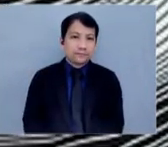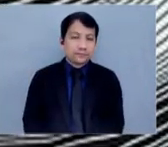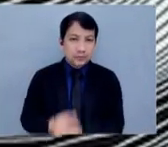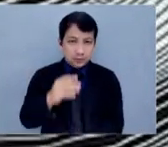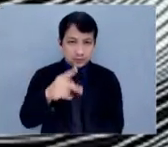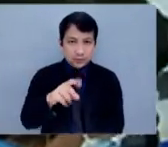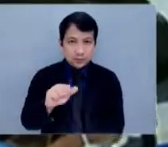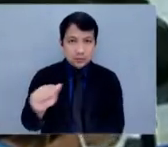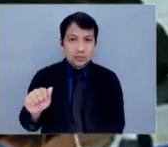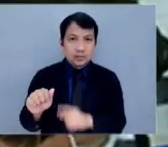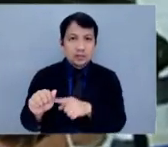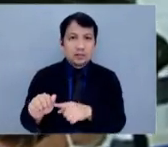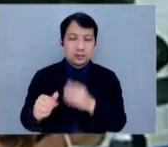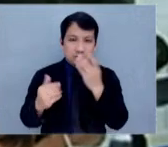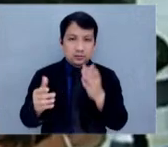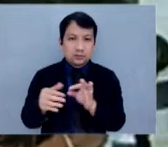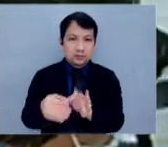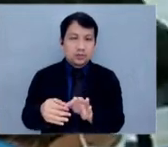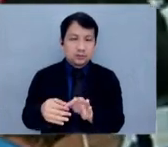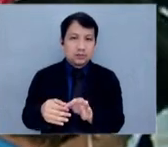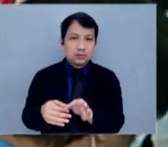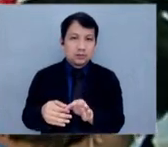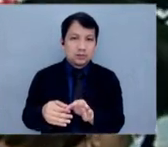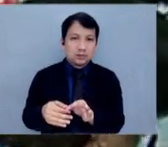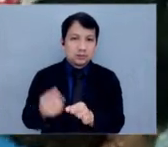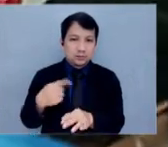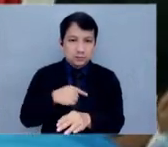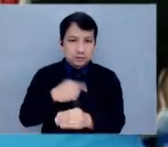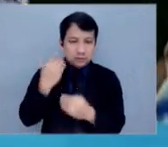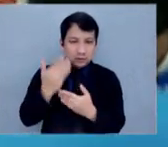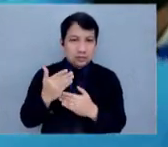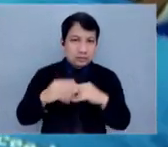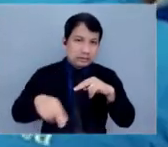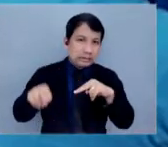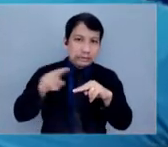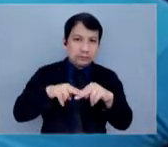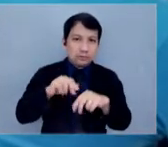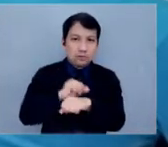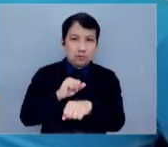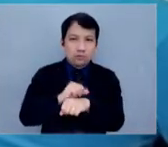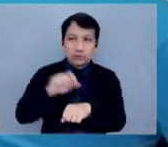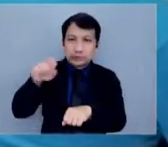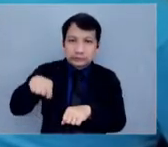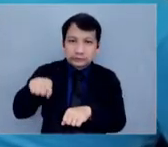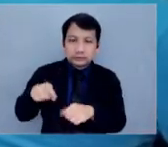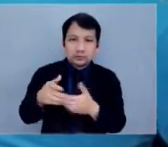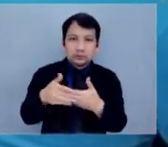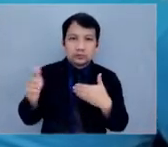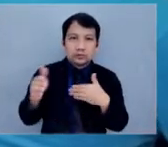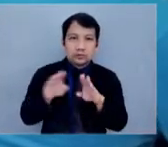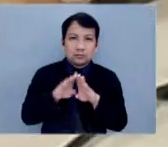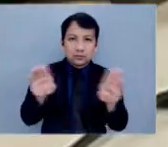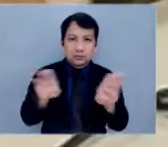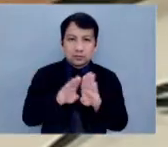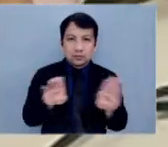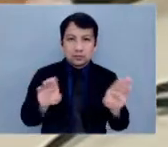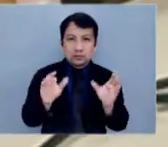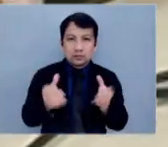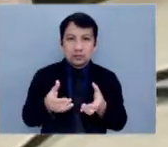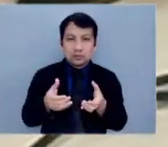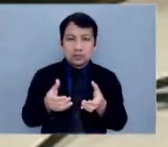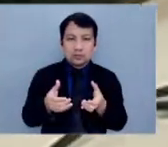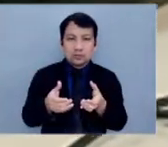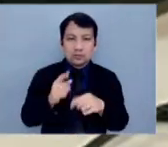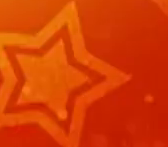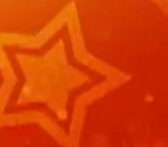ang pagdami ng may trabaho ay bunsod ng tumaas na labor demand, kasabayan ng pagbubukas ng klase at panahon ng